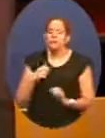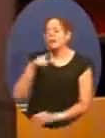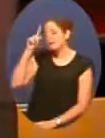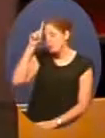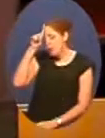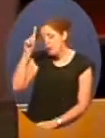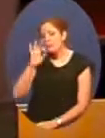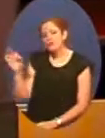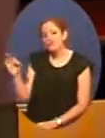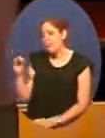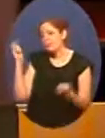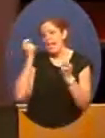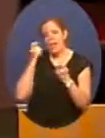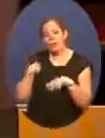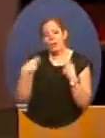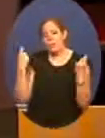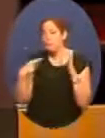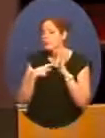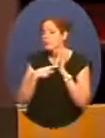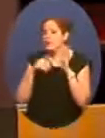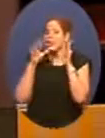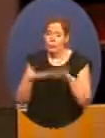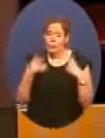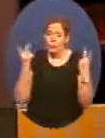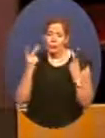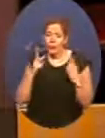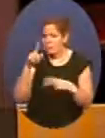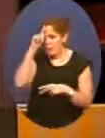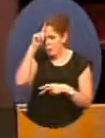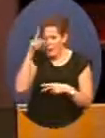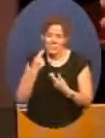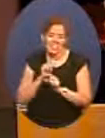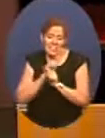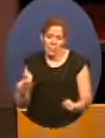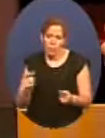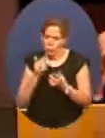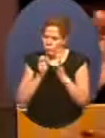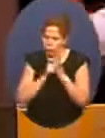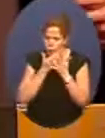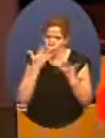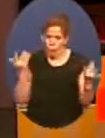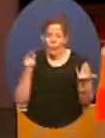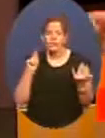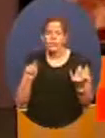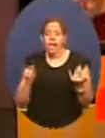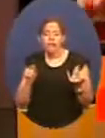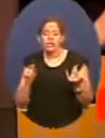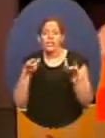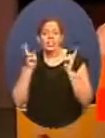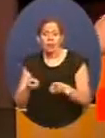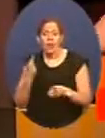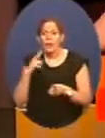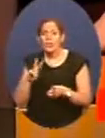בגרמניה בשבילם זה הלם תרבותי, משום שאנטישמיות כמובן בגרמניה זה טאבו, מסיבות ברורות. וכאשר היא אפשרה